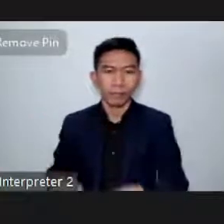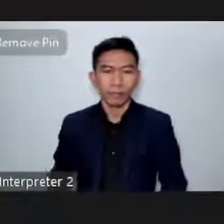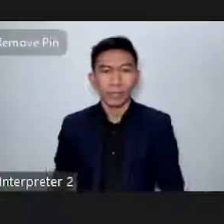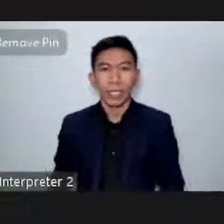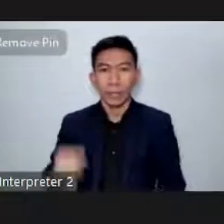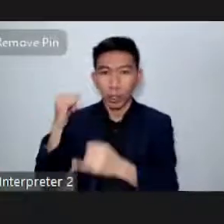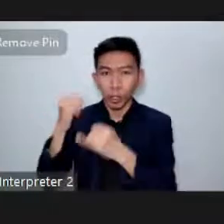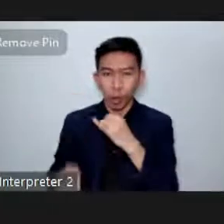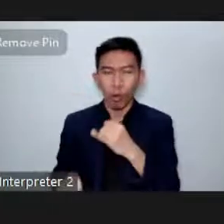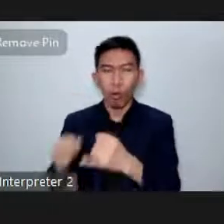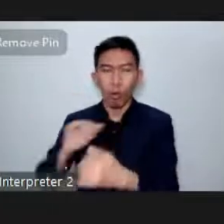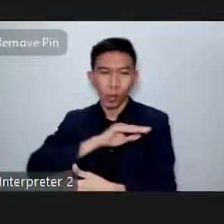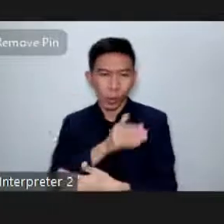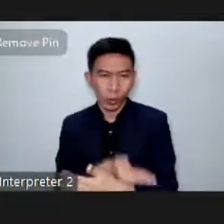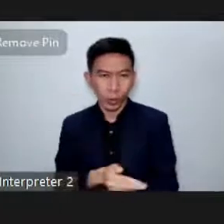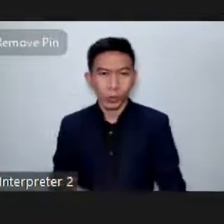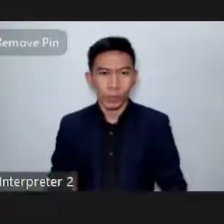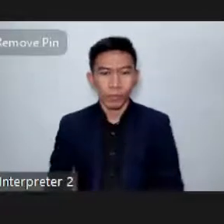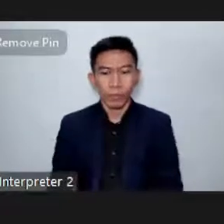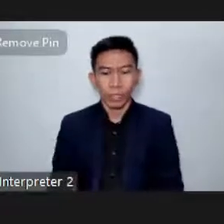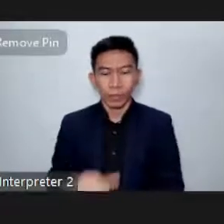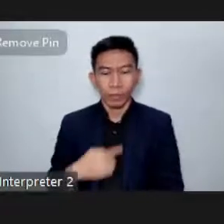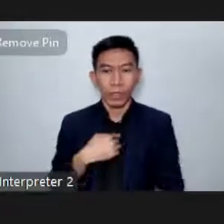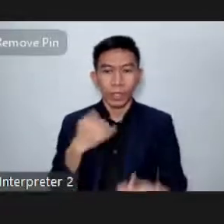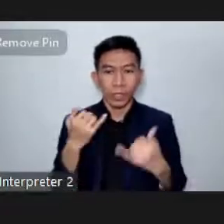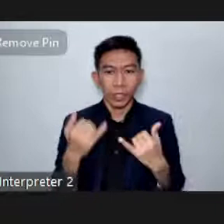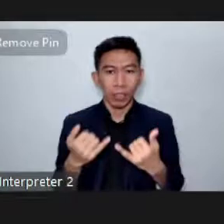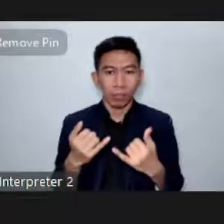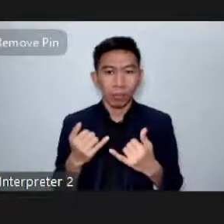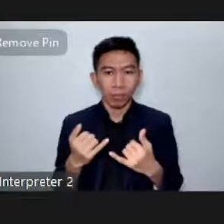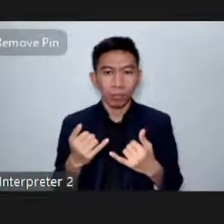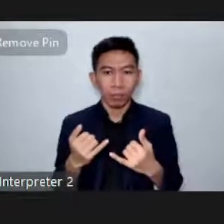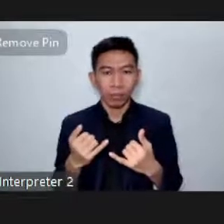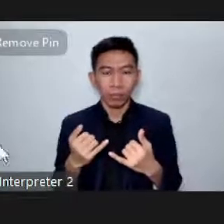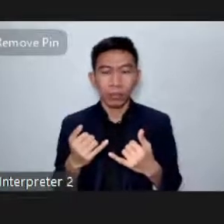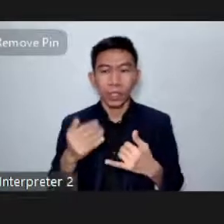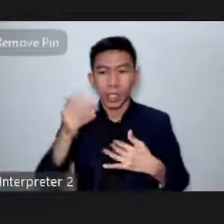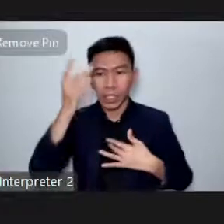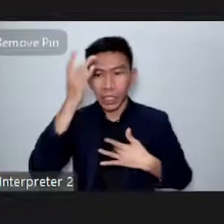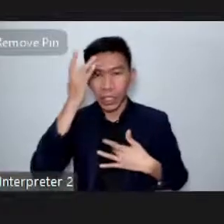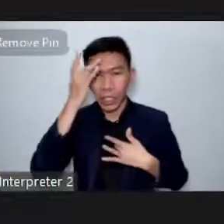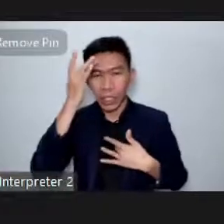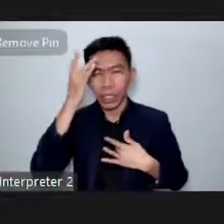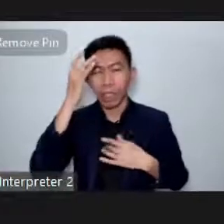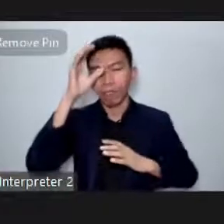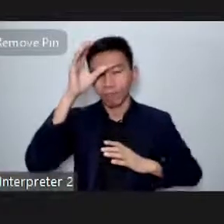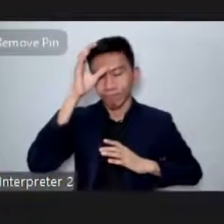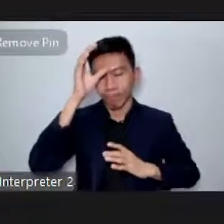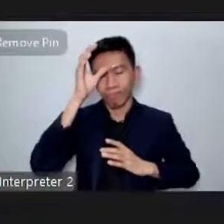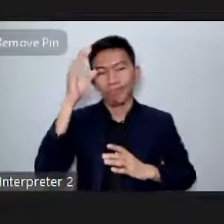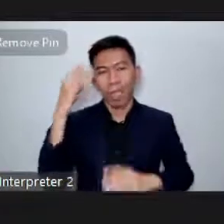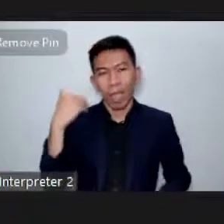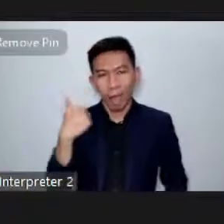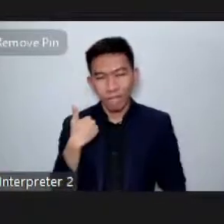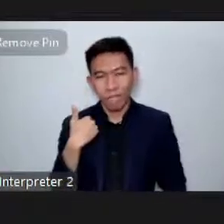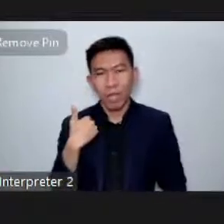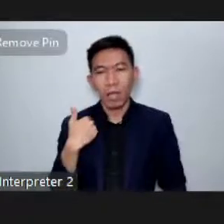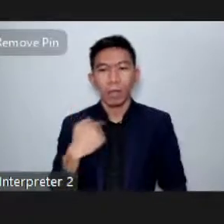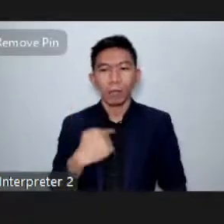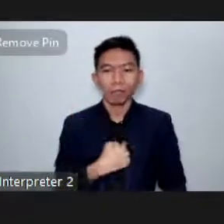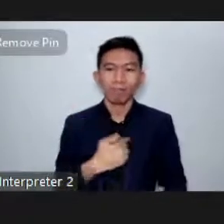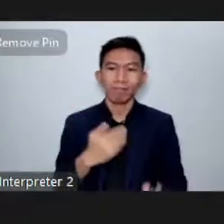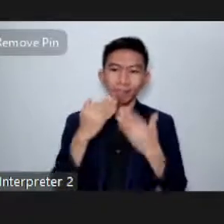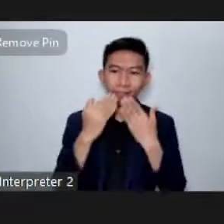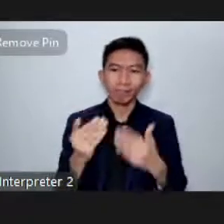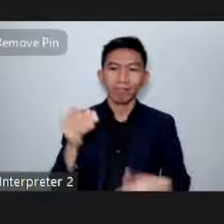sa aking kalagayan ngayon, na may sakit ako na kanser, ay nagpasalamat ako